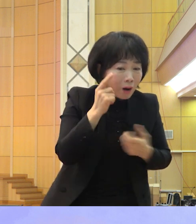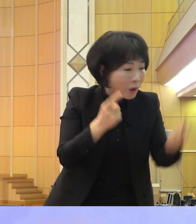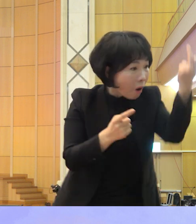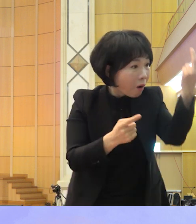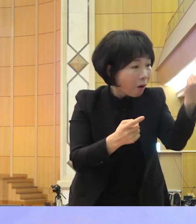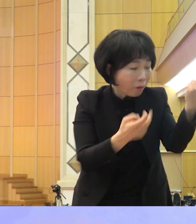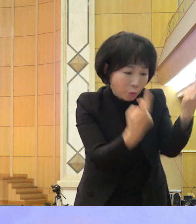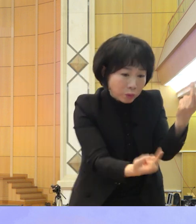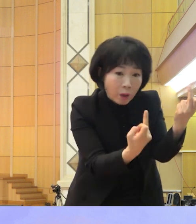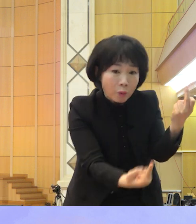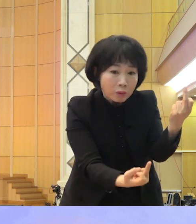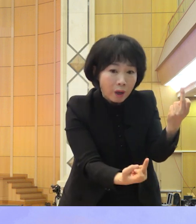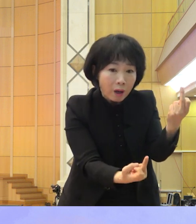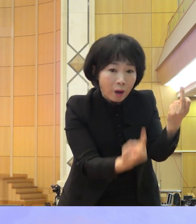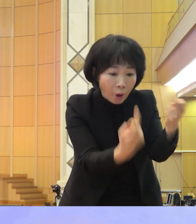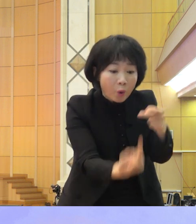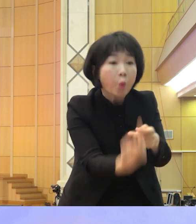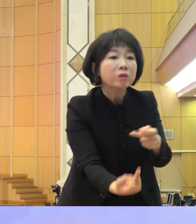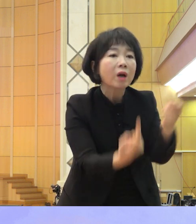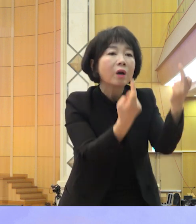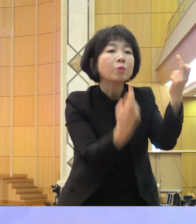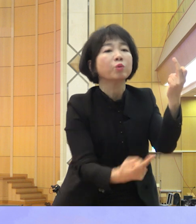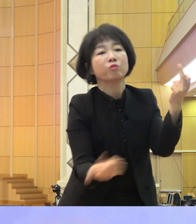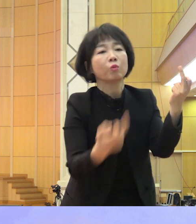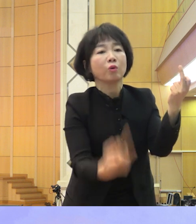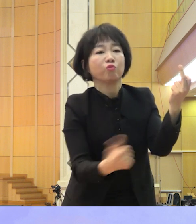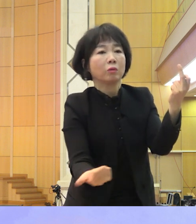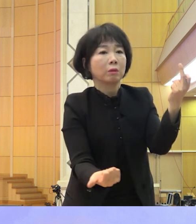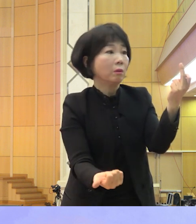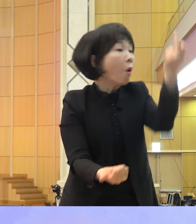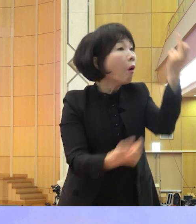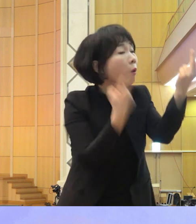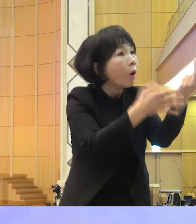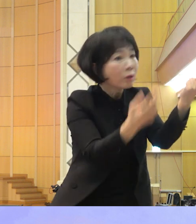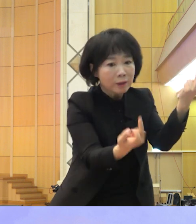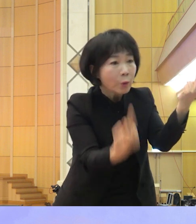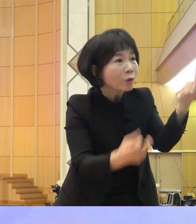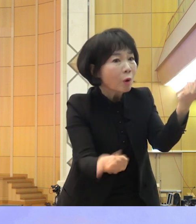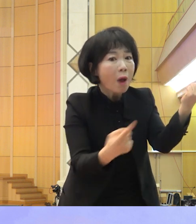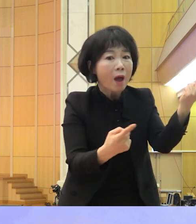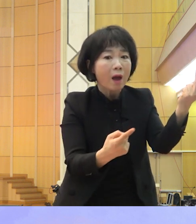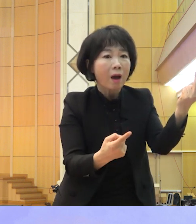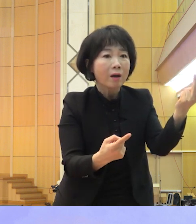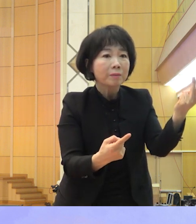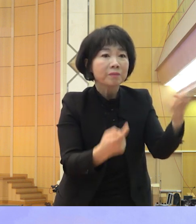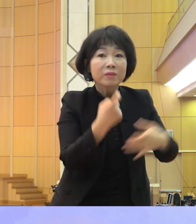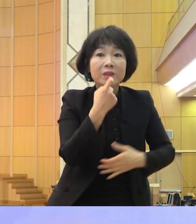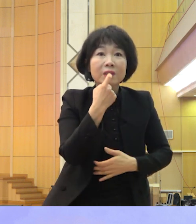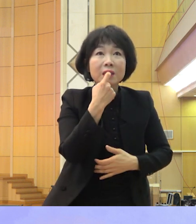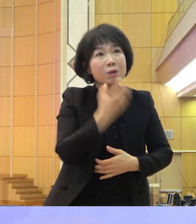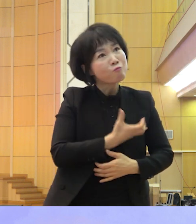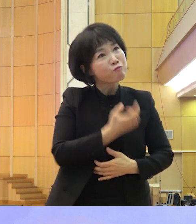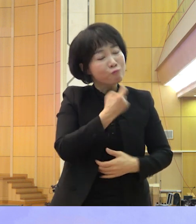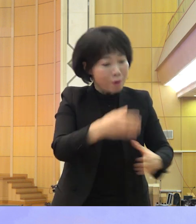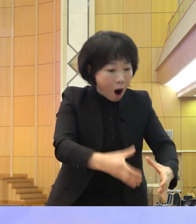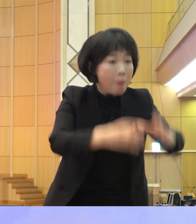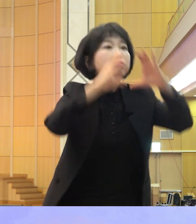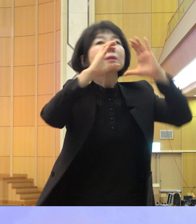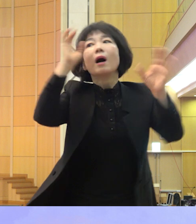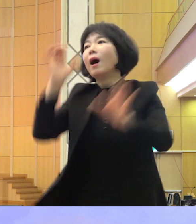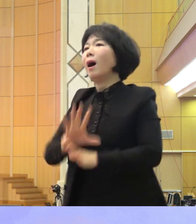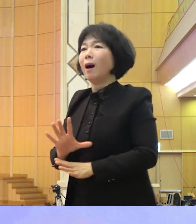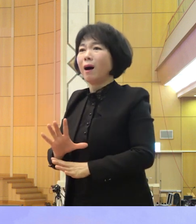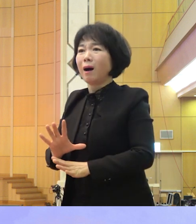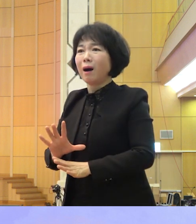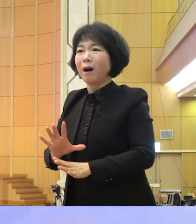형 동생이 죽었어요. 형한테 물어봤더니 우유인 줄 알고 먹었다는 거야.